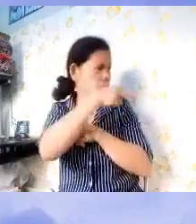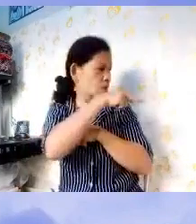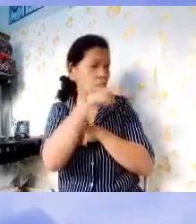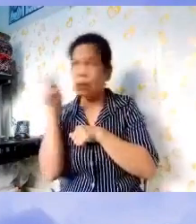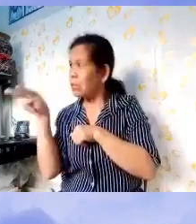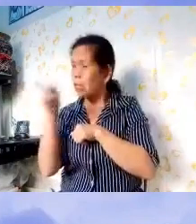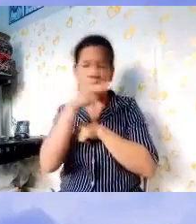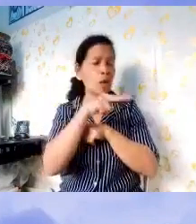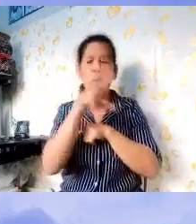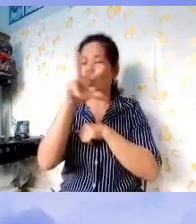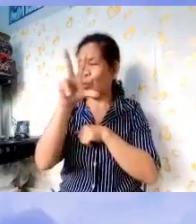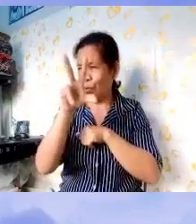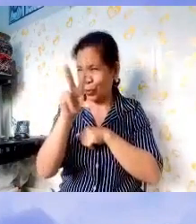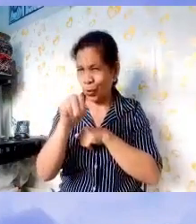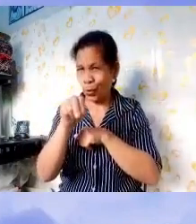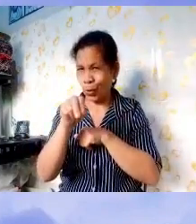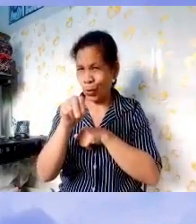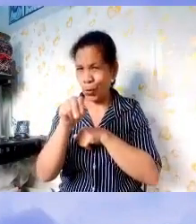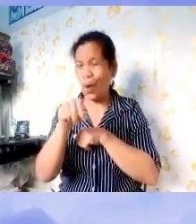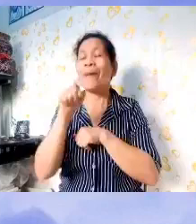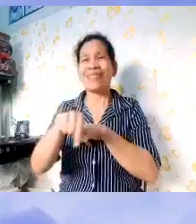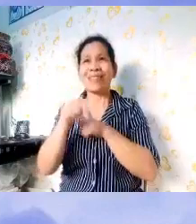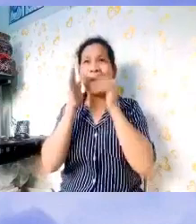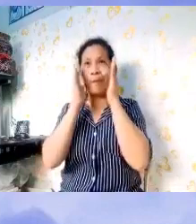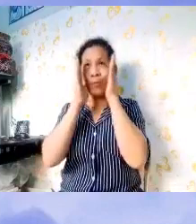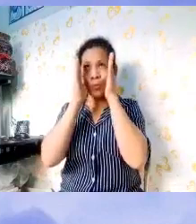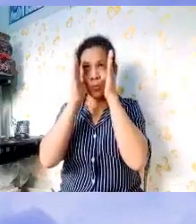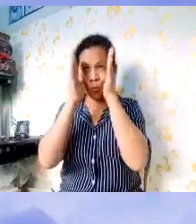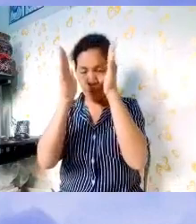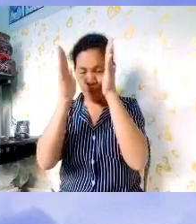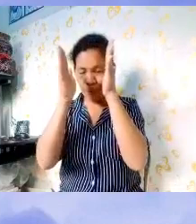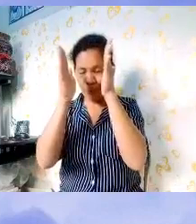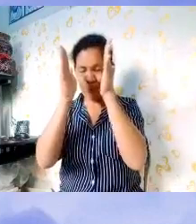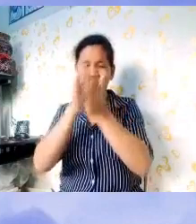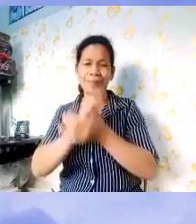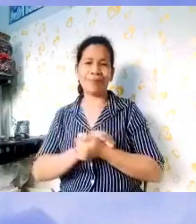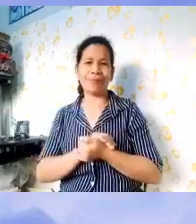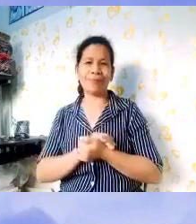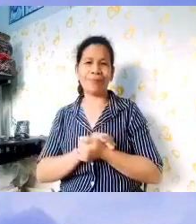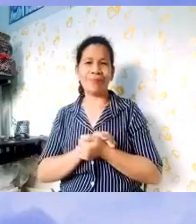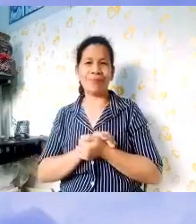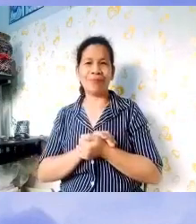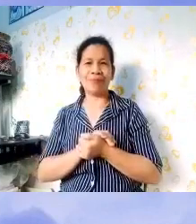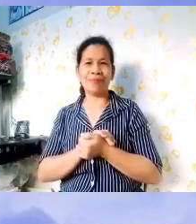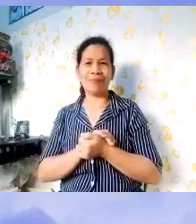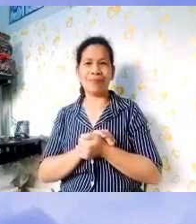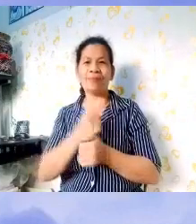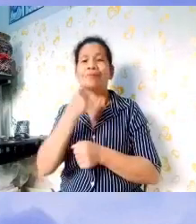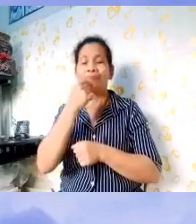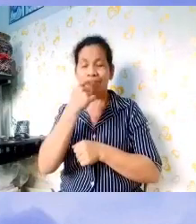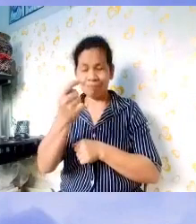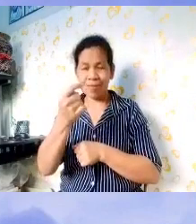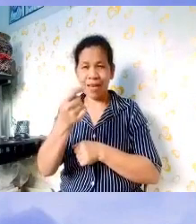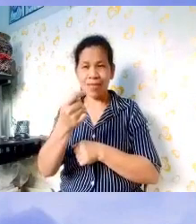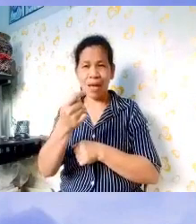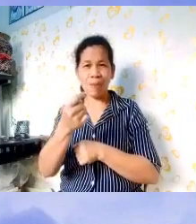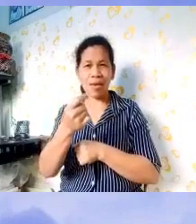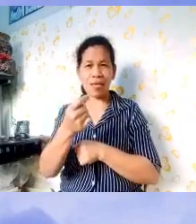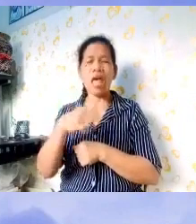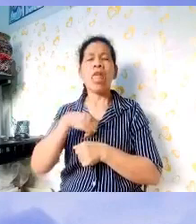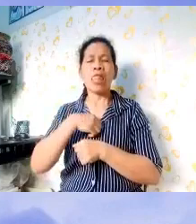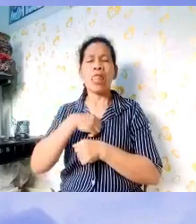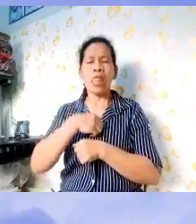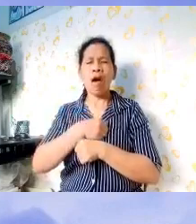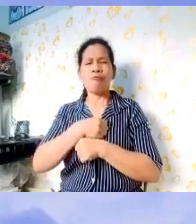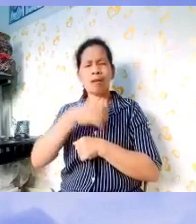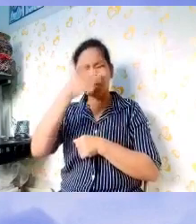po yung isa sa mga leksyon. Kaya nga sabi ng ating susing talata, yung isip natin ay